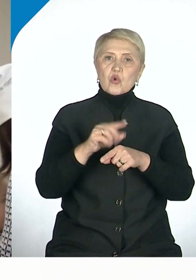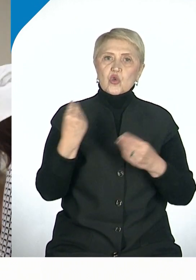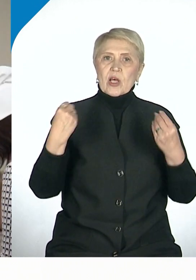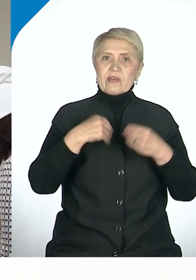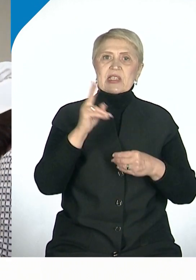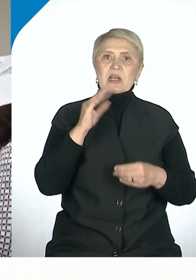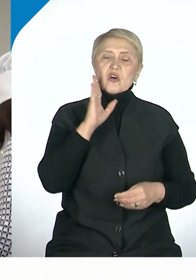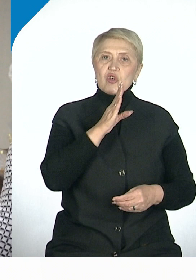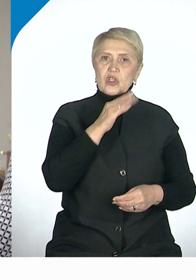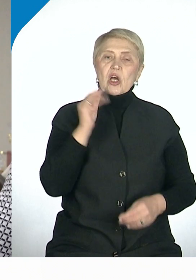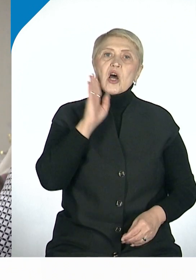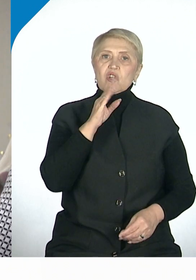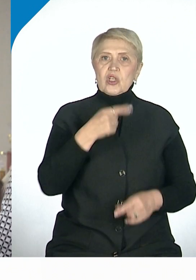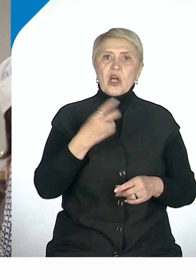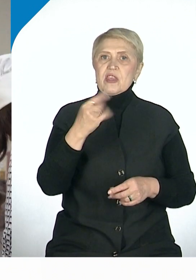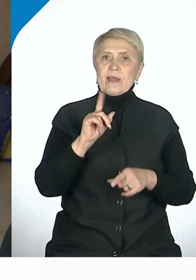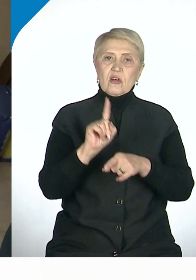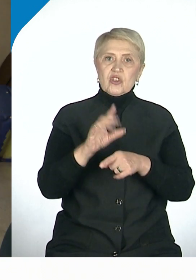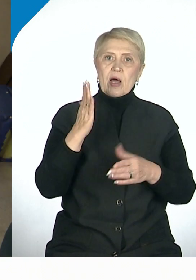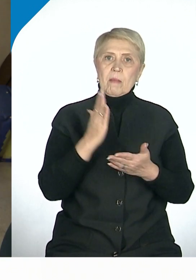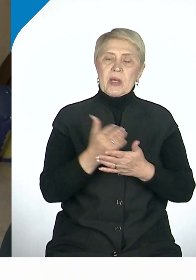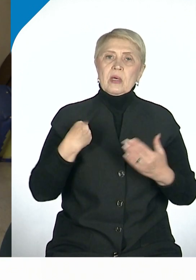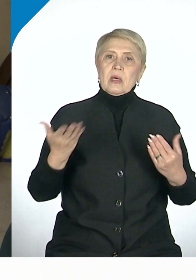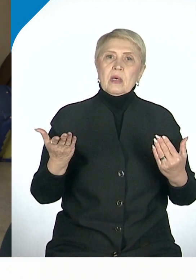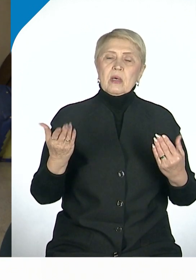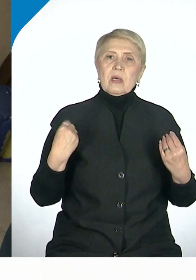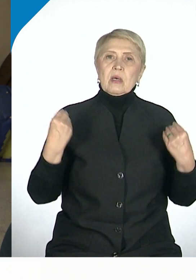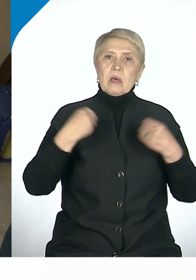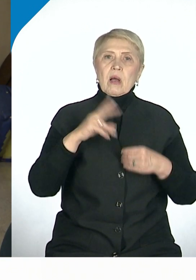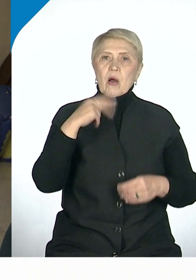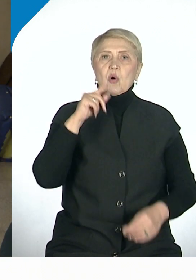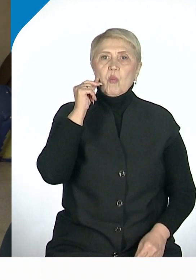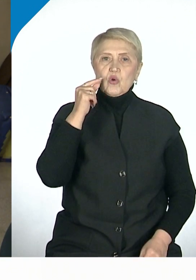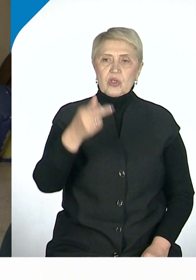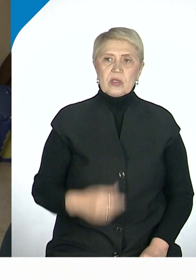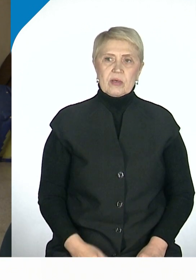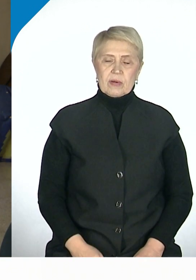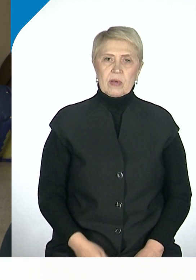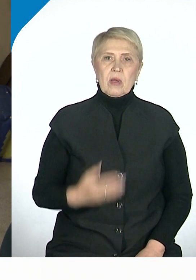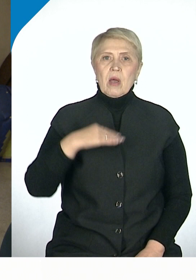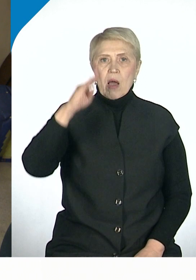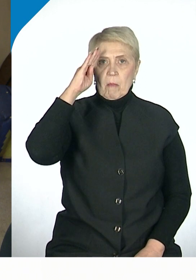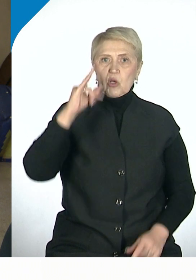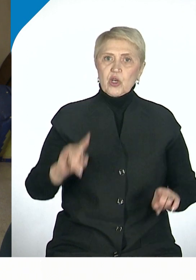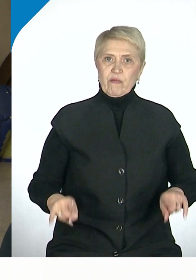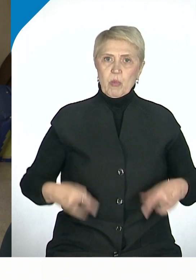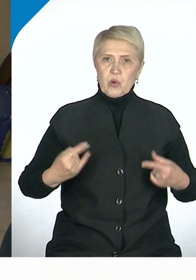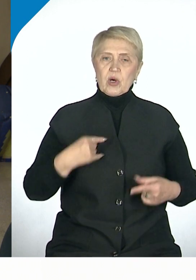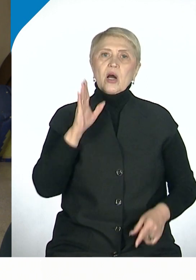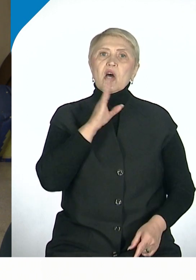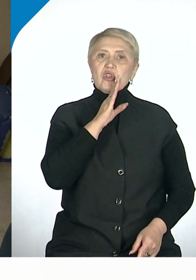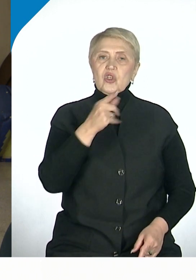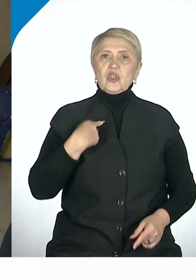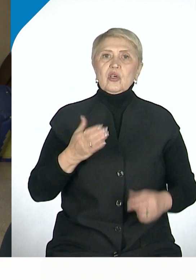как мужчины. Да, поэтому девочка должна быть в юбочке. Вась, хорошо, что ты сегодня. Да, и мальчики в брюках, а